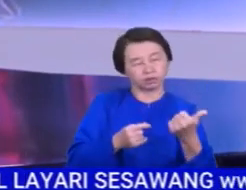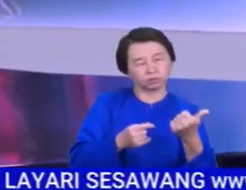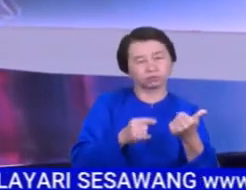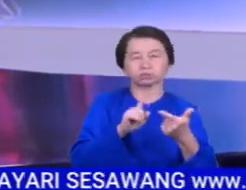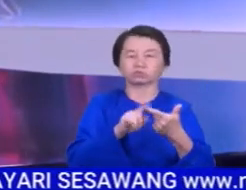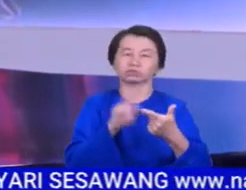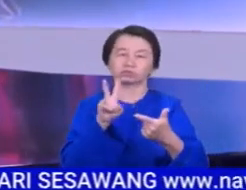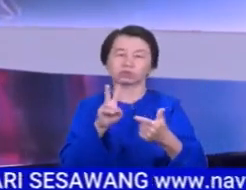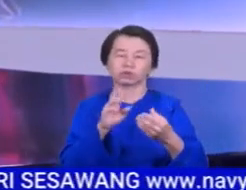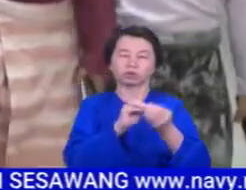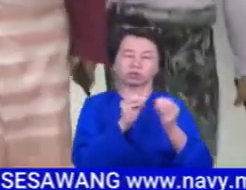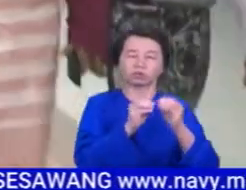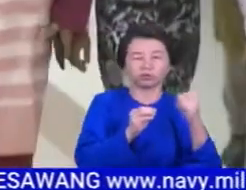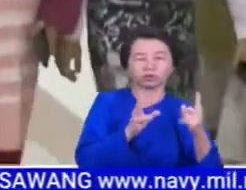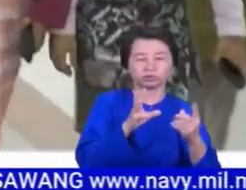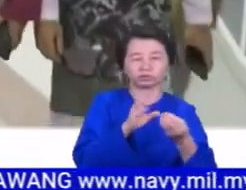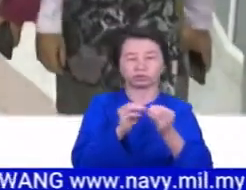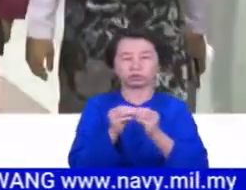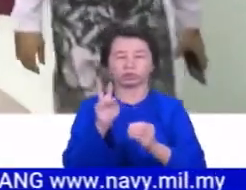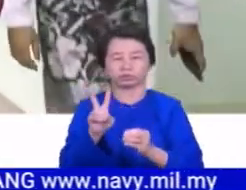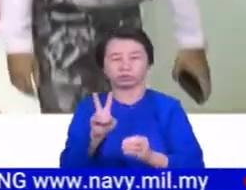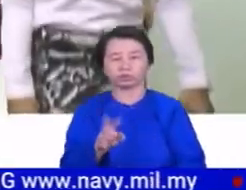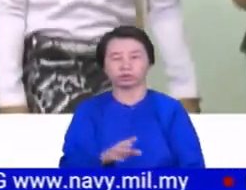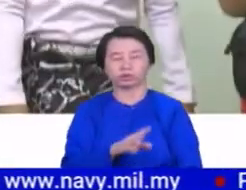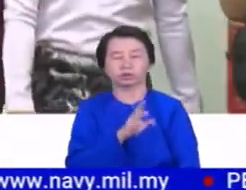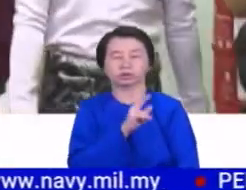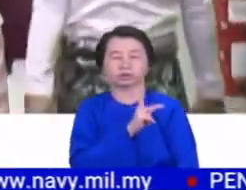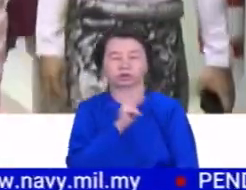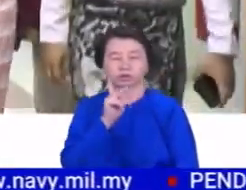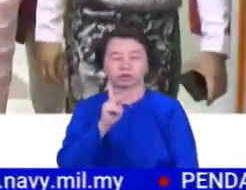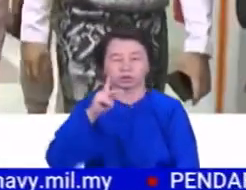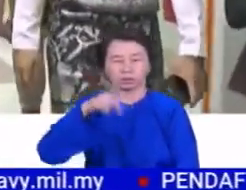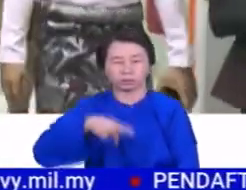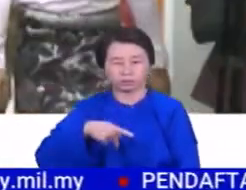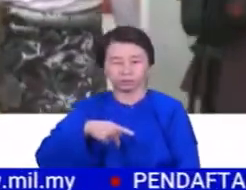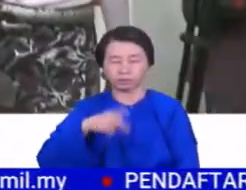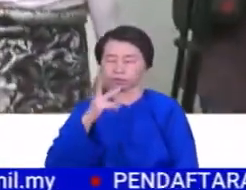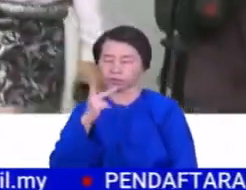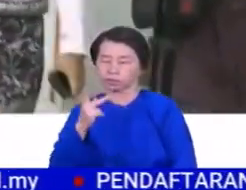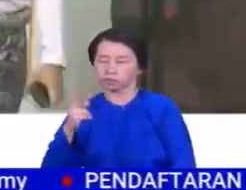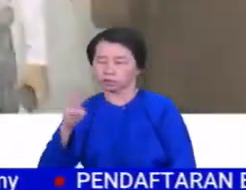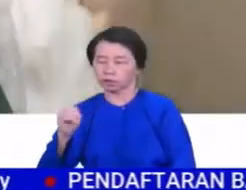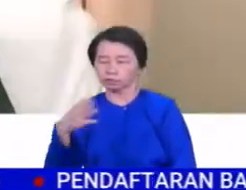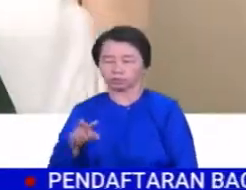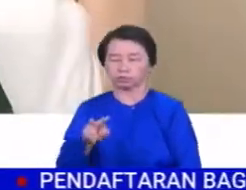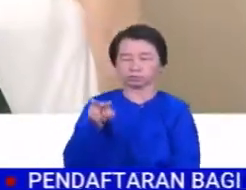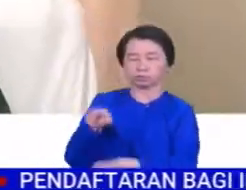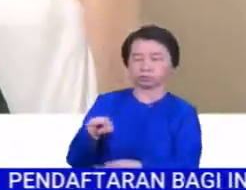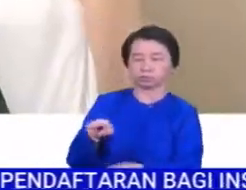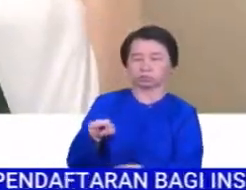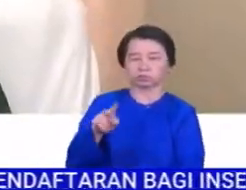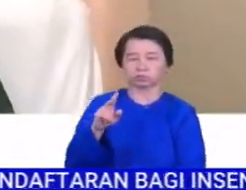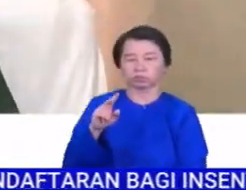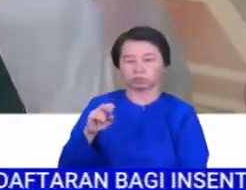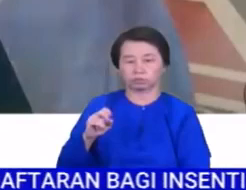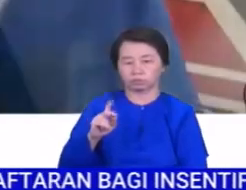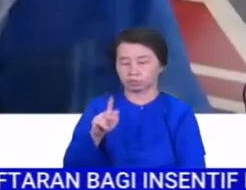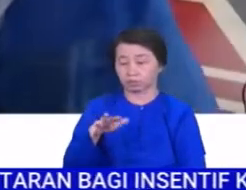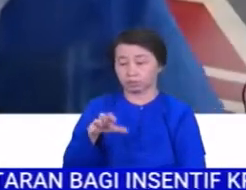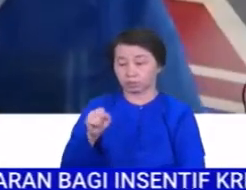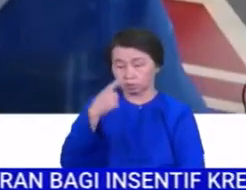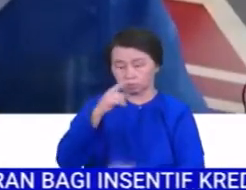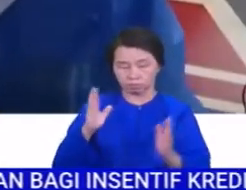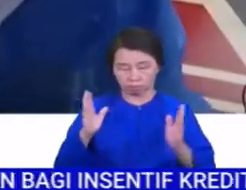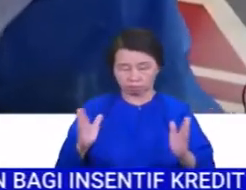dan 2. Ketua Pengarah Kesihatan Tan Sri Dr. Nur Hisham Abdullah berkata, KKM telah memperhatikan trend kes COVID-19